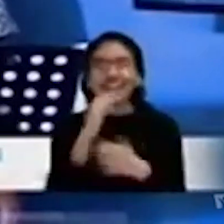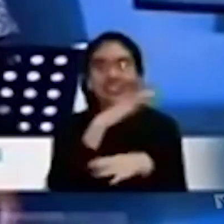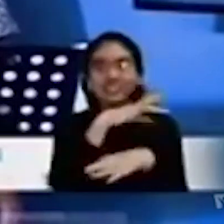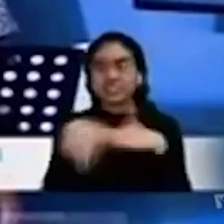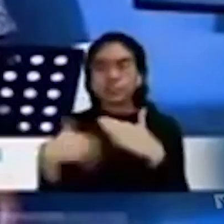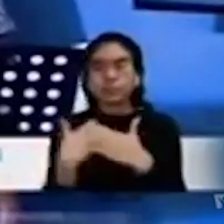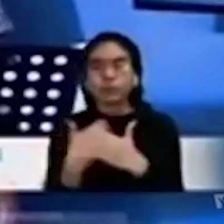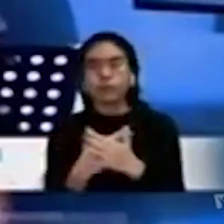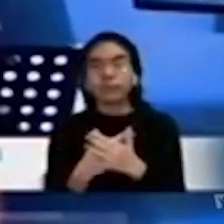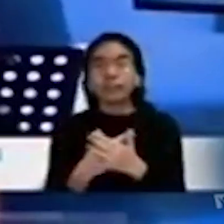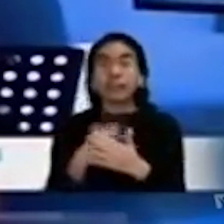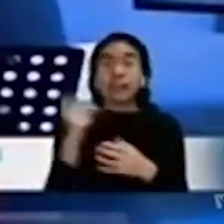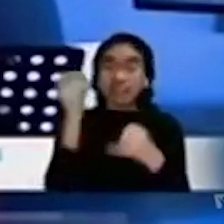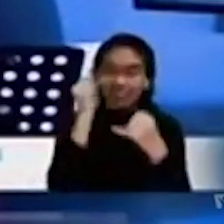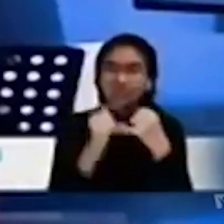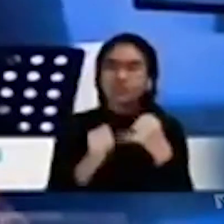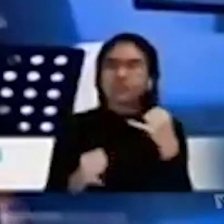tepi sungai